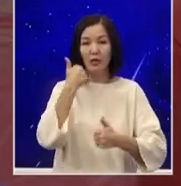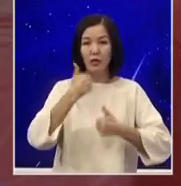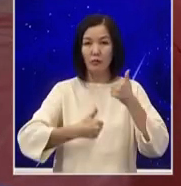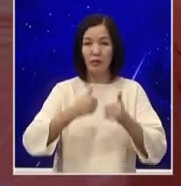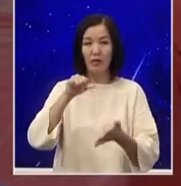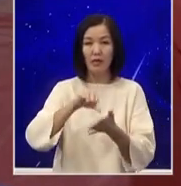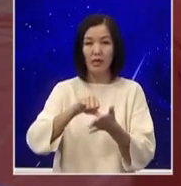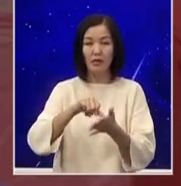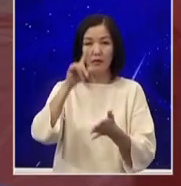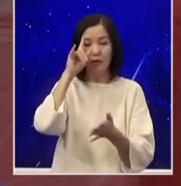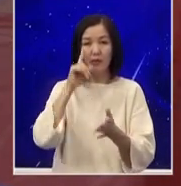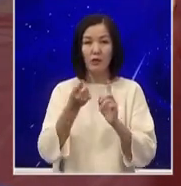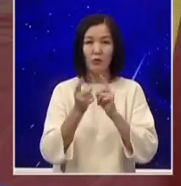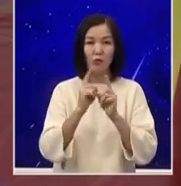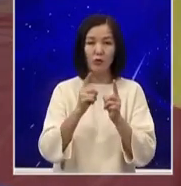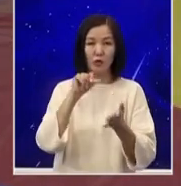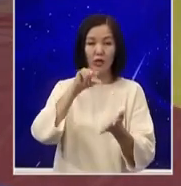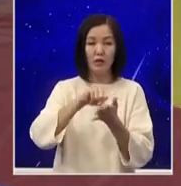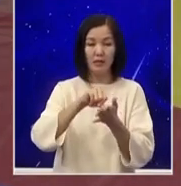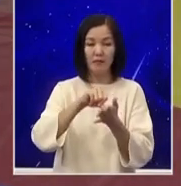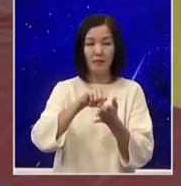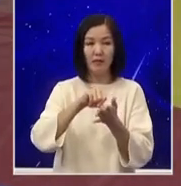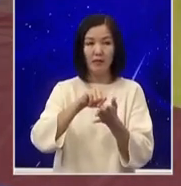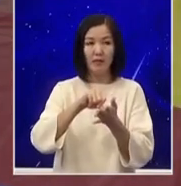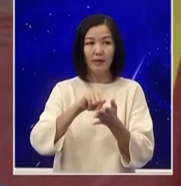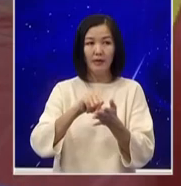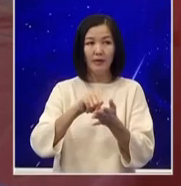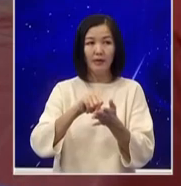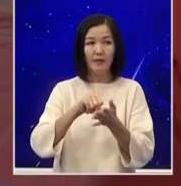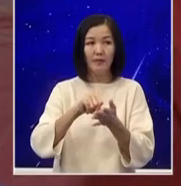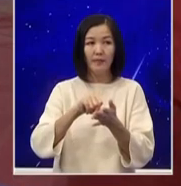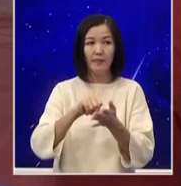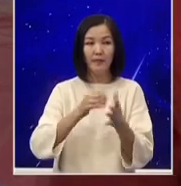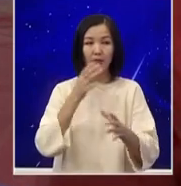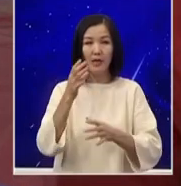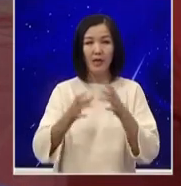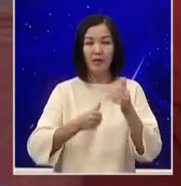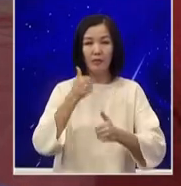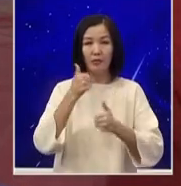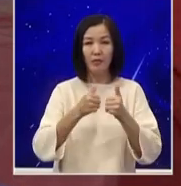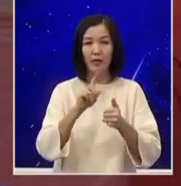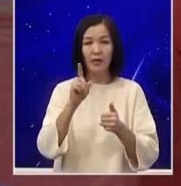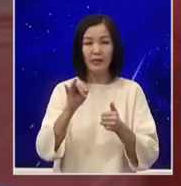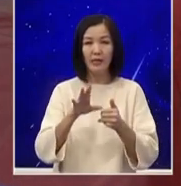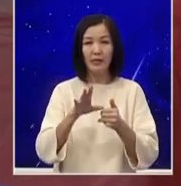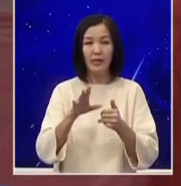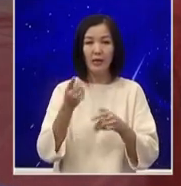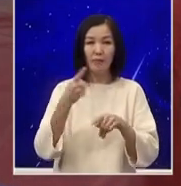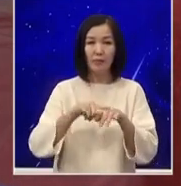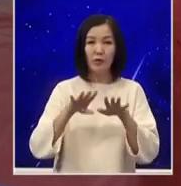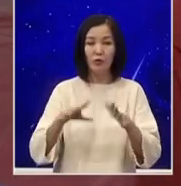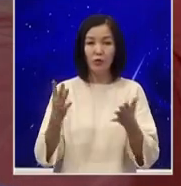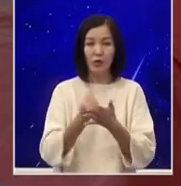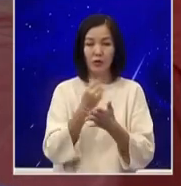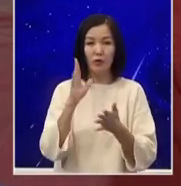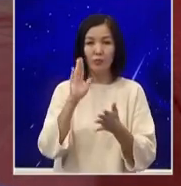Қазақстан көрсем қазақ күресінен. Ол жерде жаңағы бірінші нөмірлер жаңағы әлем чемпионатына, Азия чемпионатына көрсетті. Одан